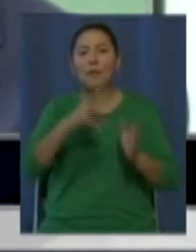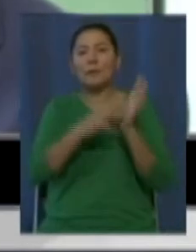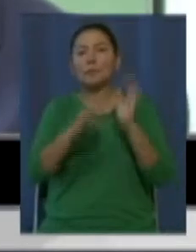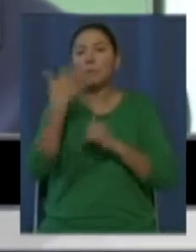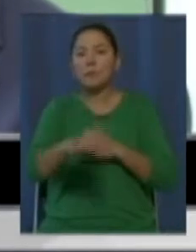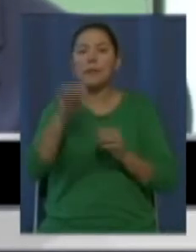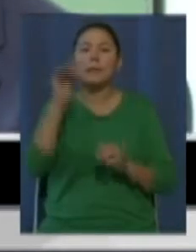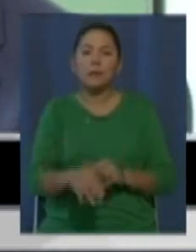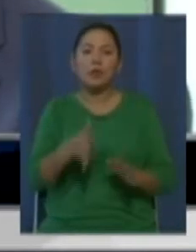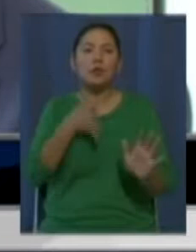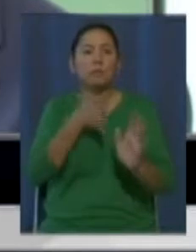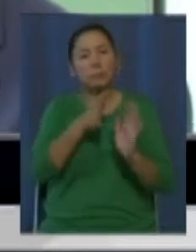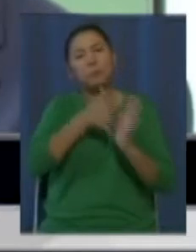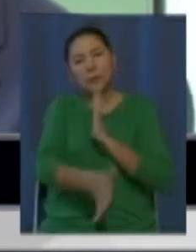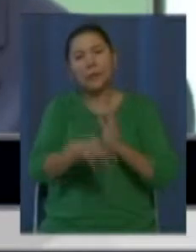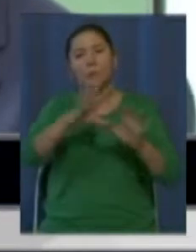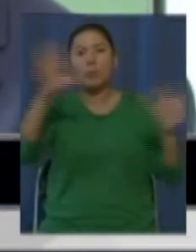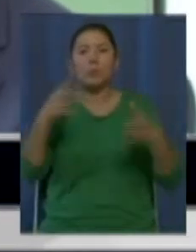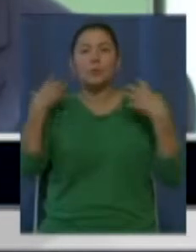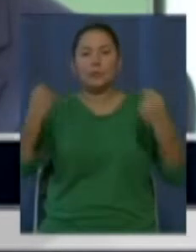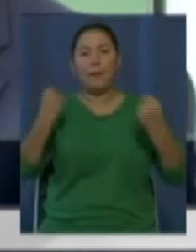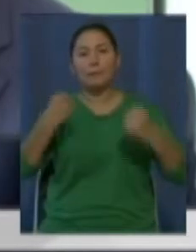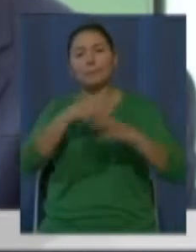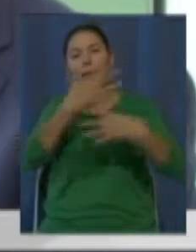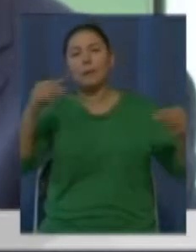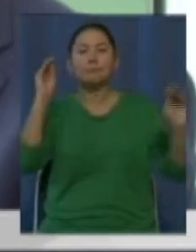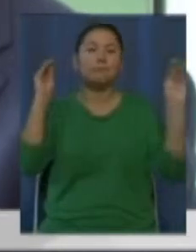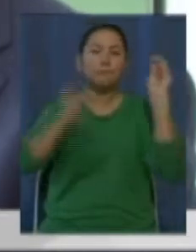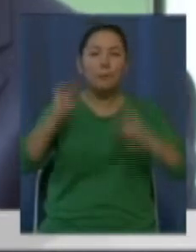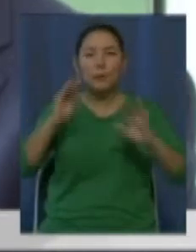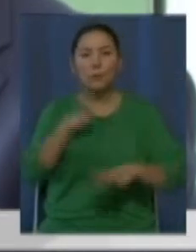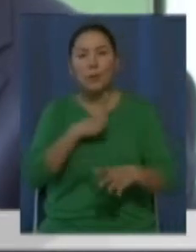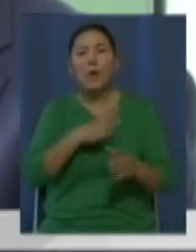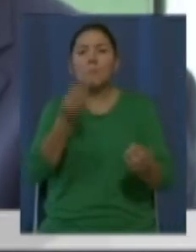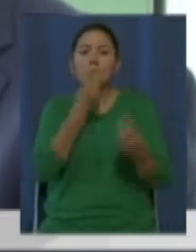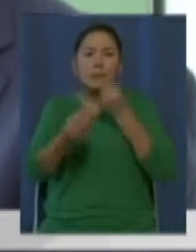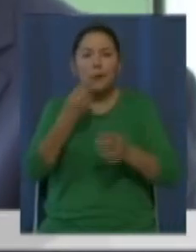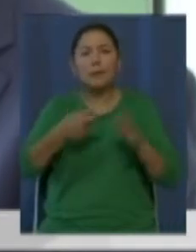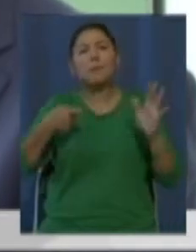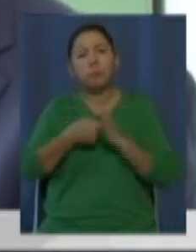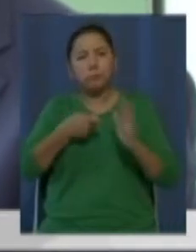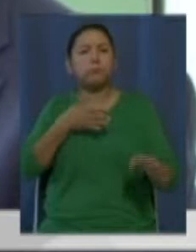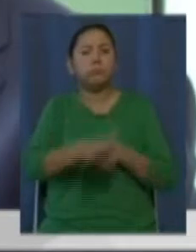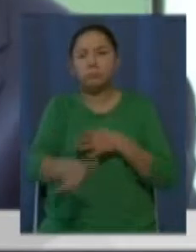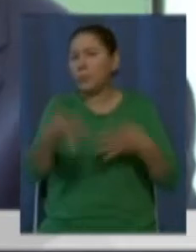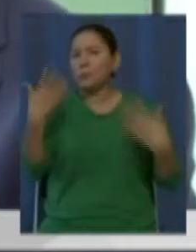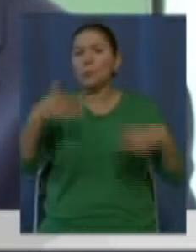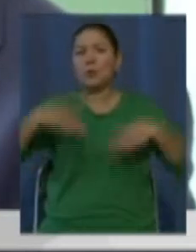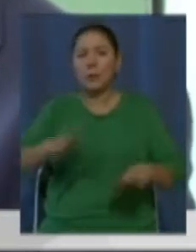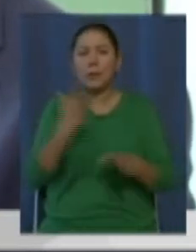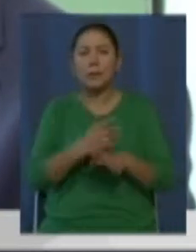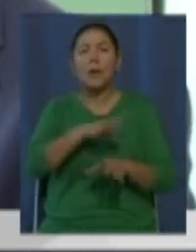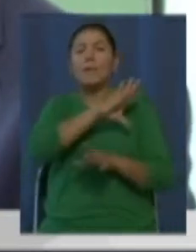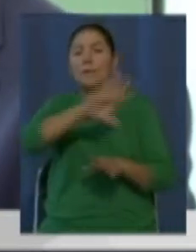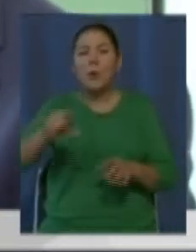компьютерде жұмыс жасап тұр. Сосын спорттық құрал-жабдықтар алдық 750 мың теңгеге. Сосын медициналық кабинетіміз